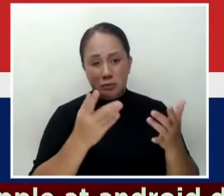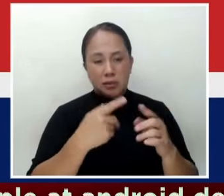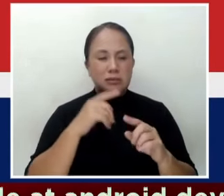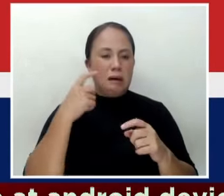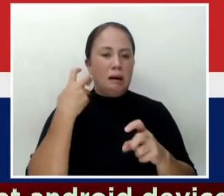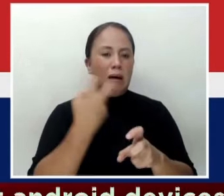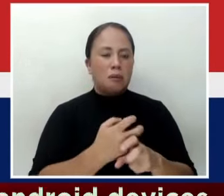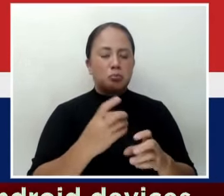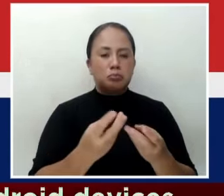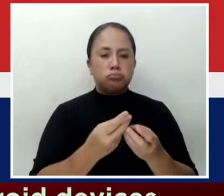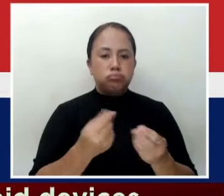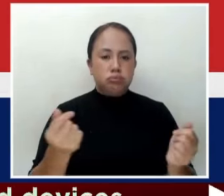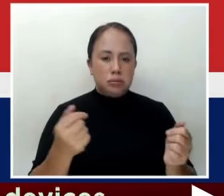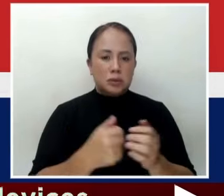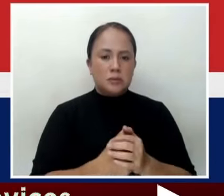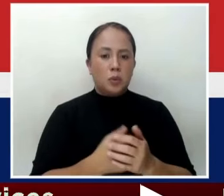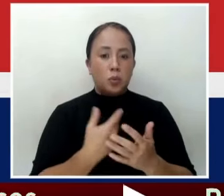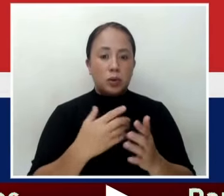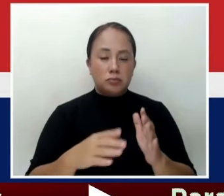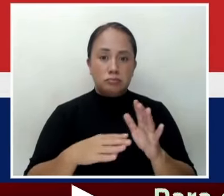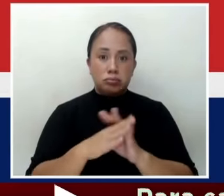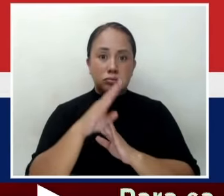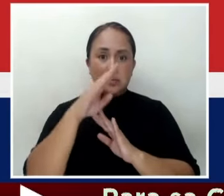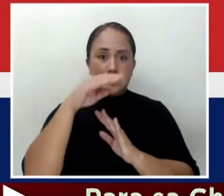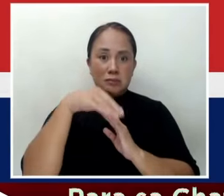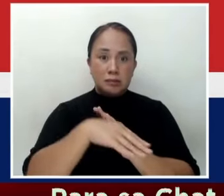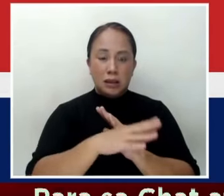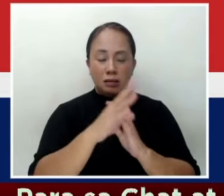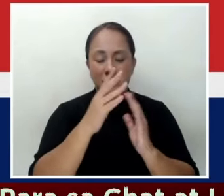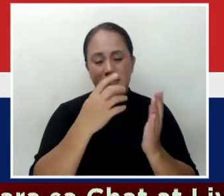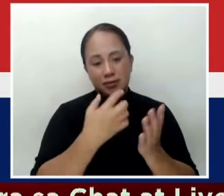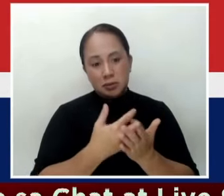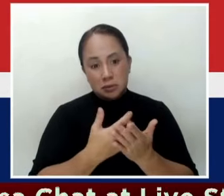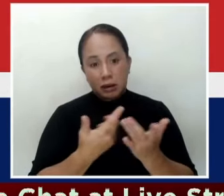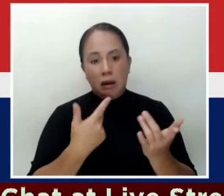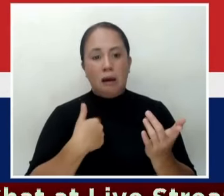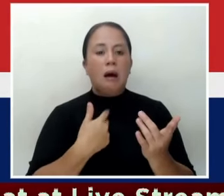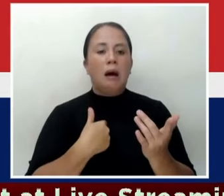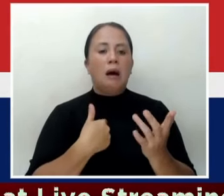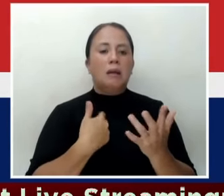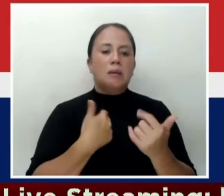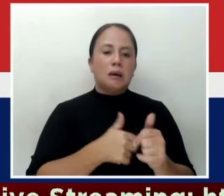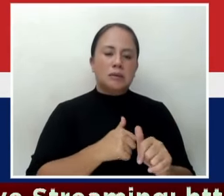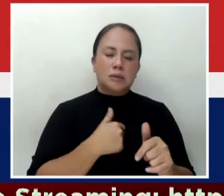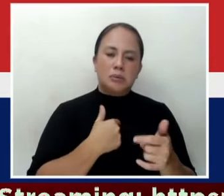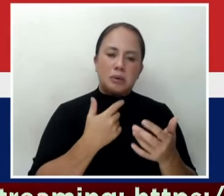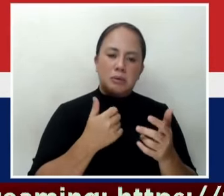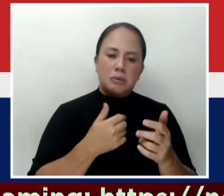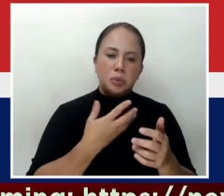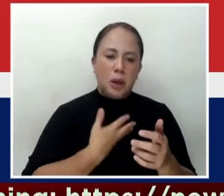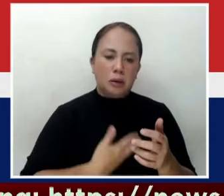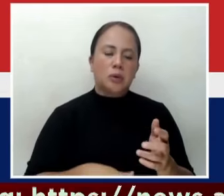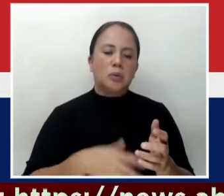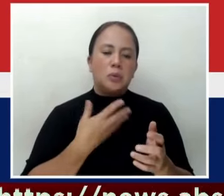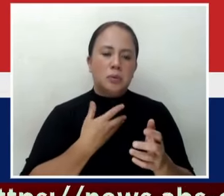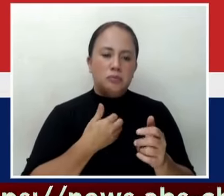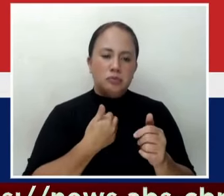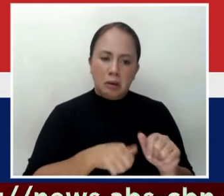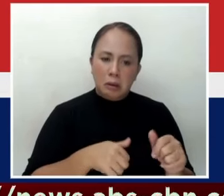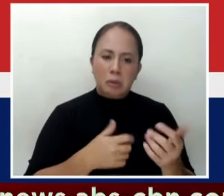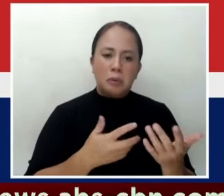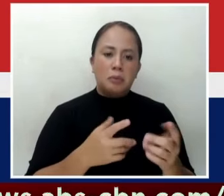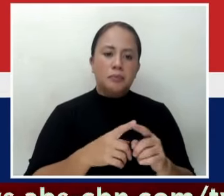nag-spike ang inflation, the self-rated poverty will follow, hunger will follow, but then kahit